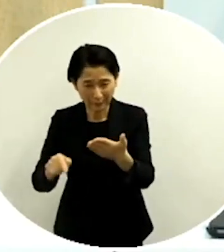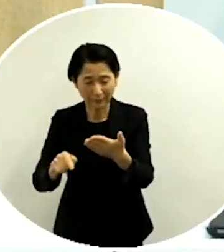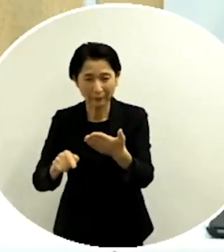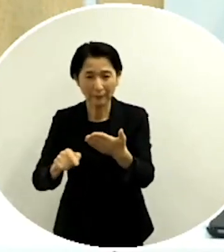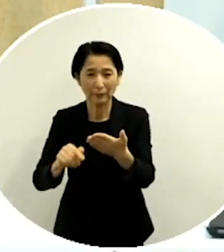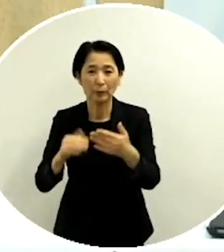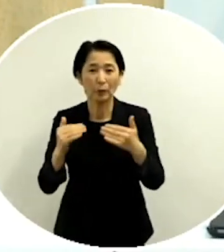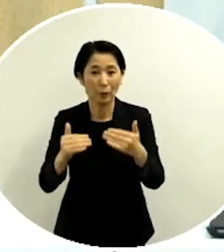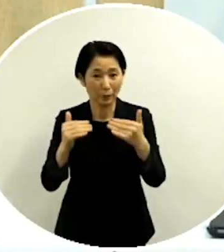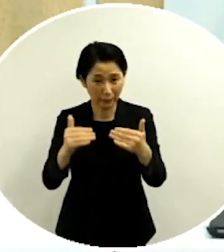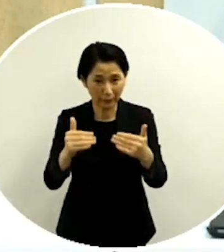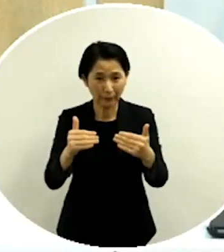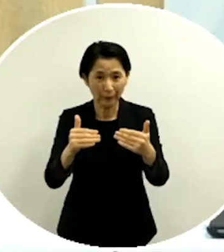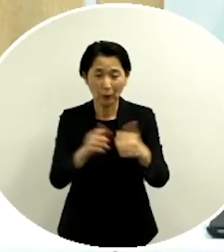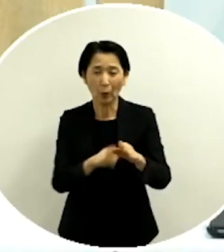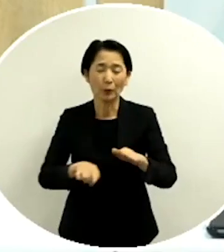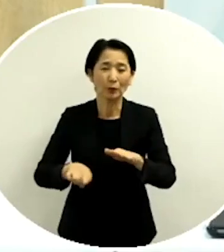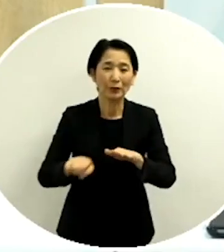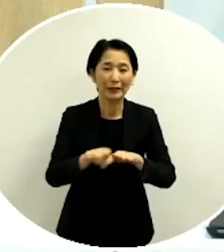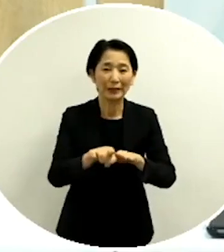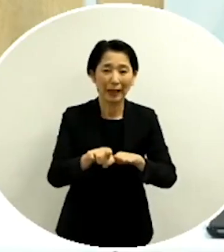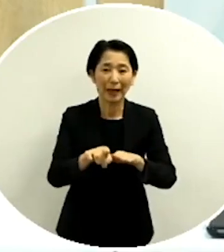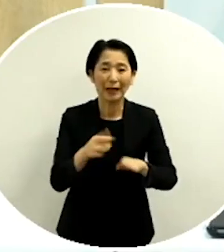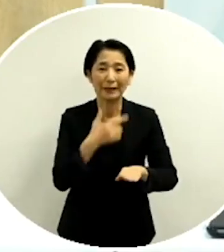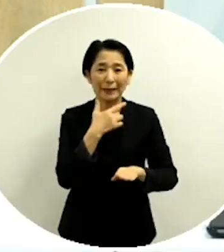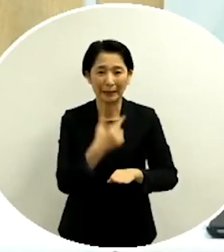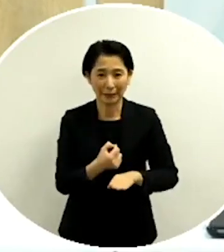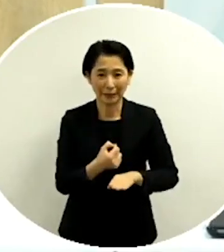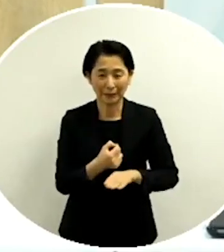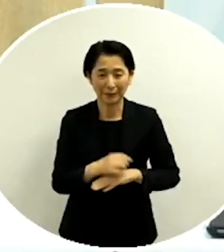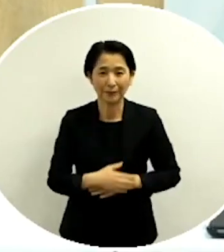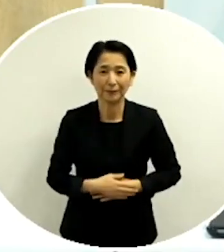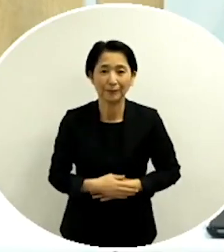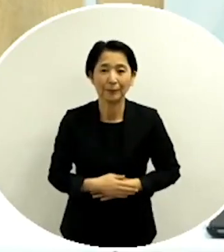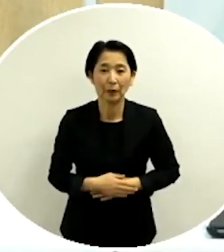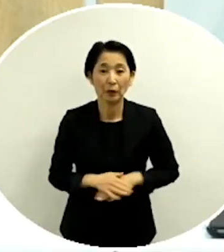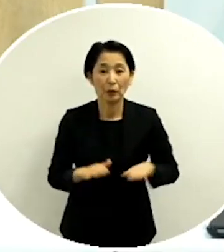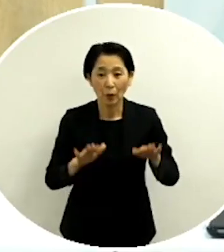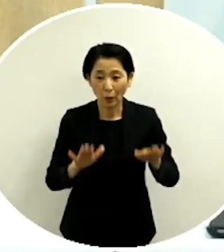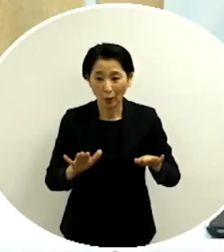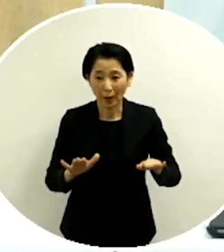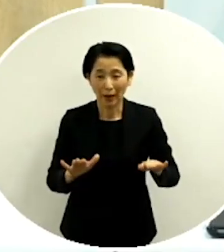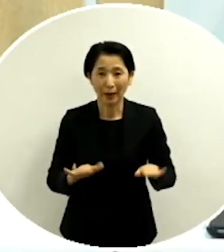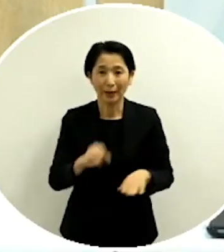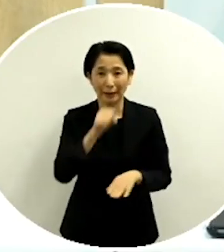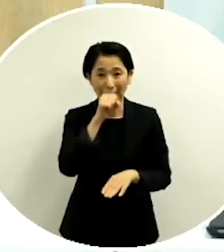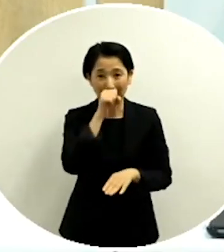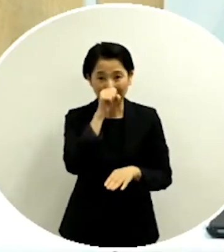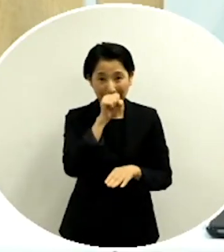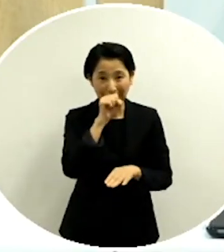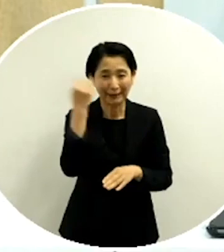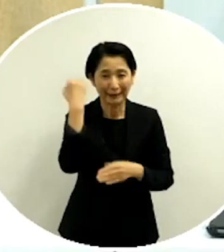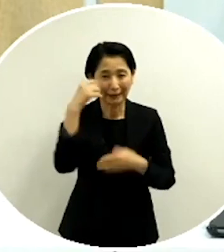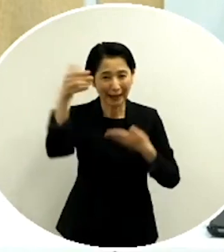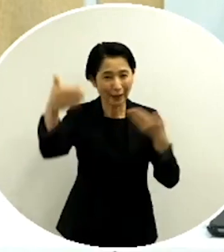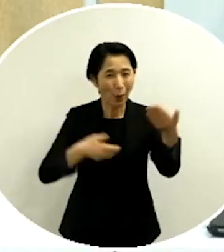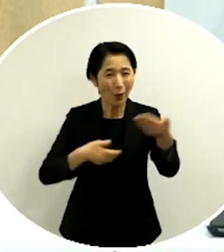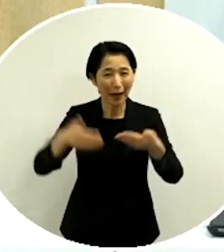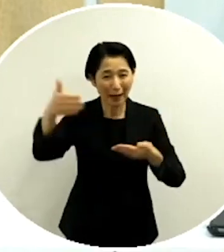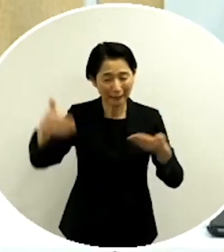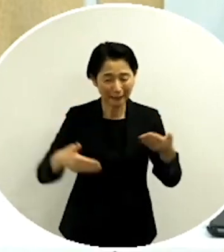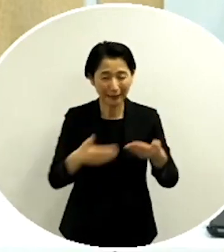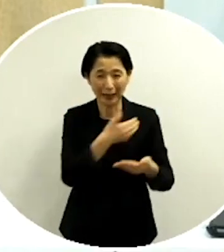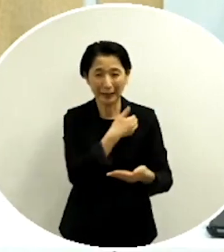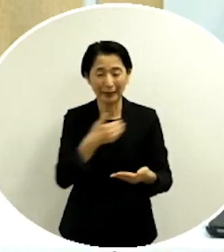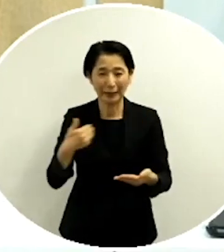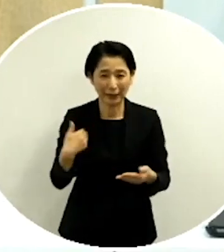をしていくそういうリーダーになりたいと思っておりますどうか今日はいい鍵交換をさせて頂けますようにお